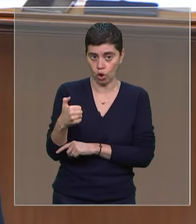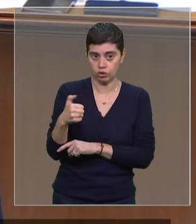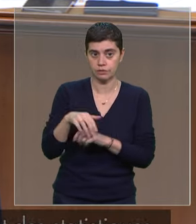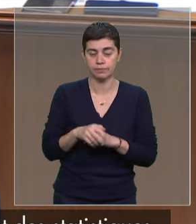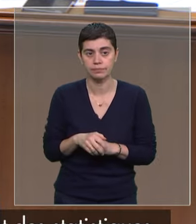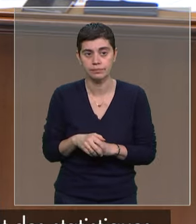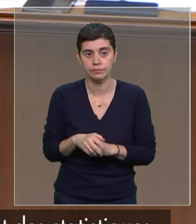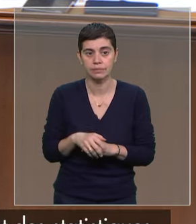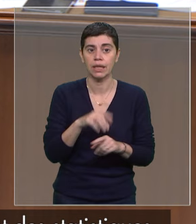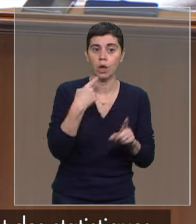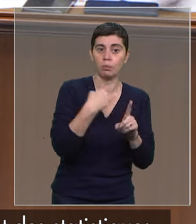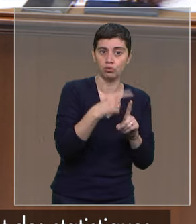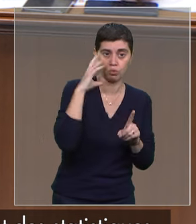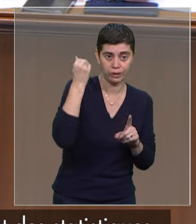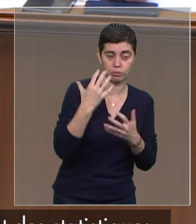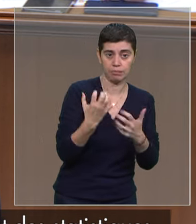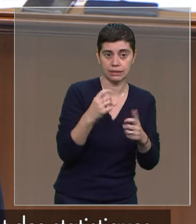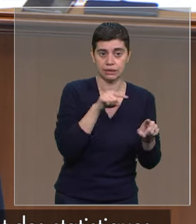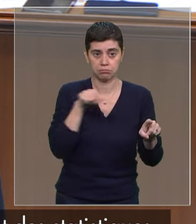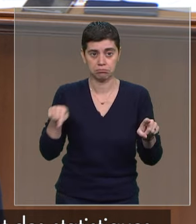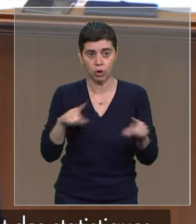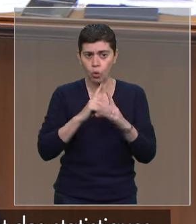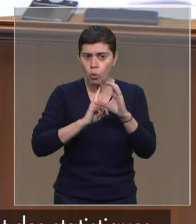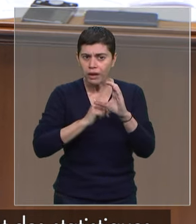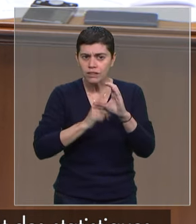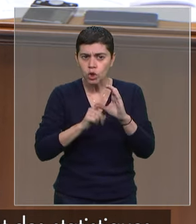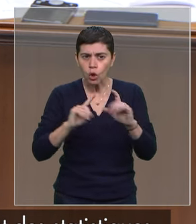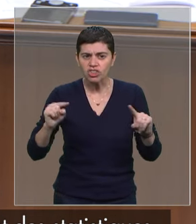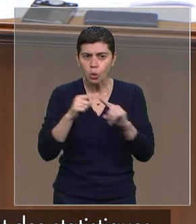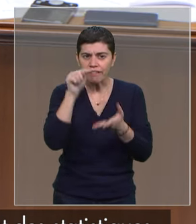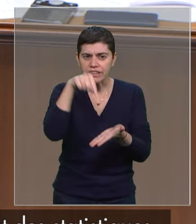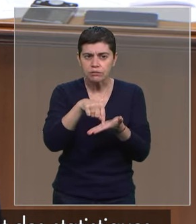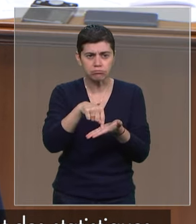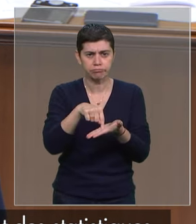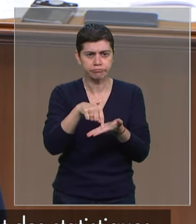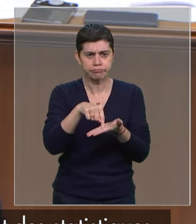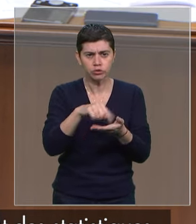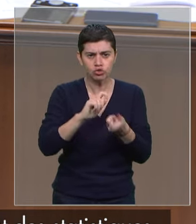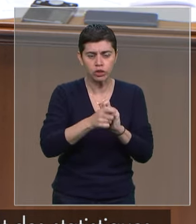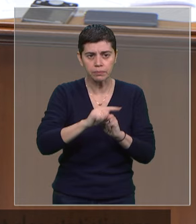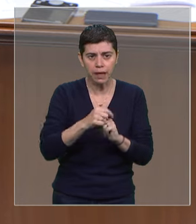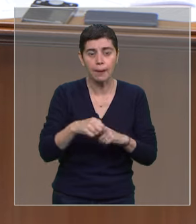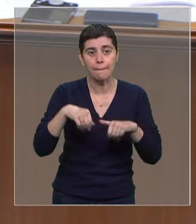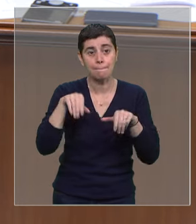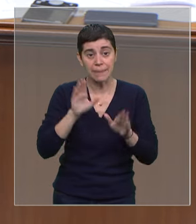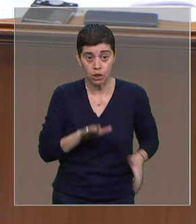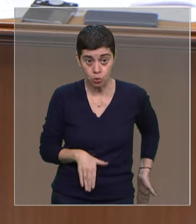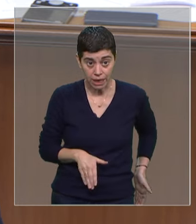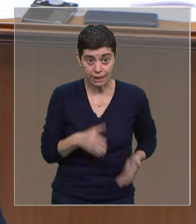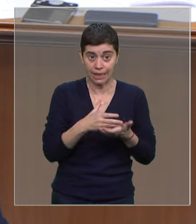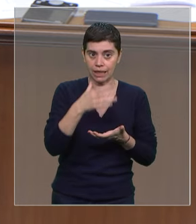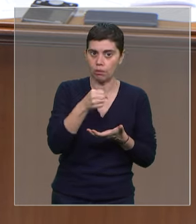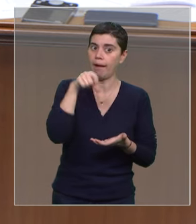départements ultramarins, il n'était pas nécessaire de réviser le coefficient géographique, mais qui a conclu que sur deux d'entre eux, la Guyane et la Réunion, il était